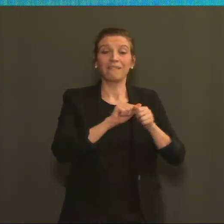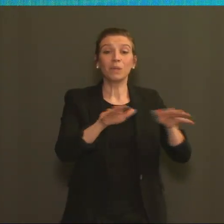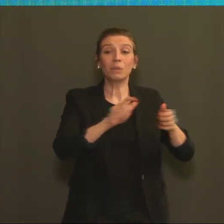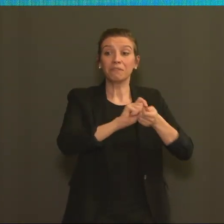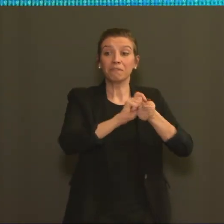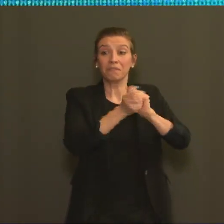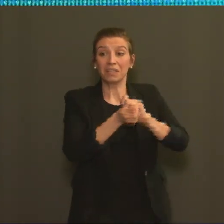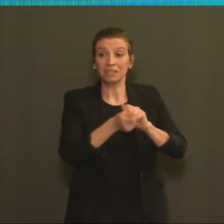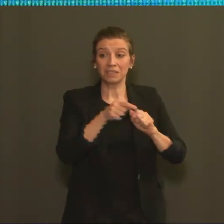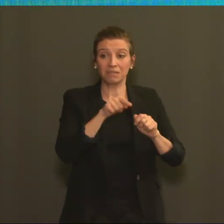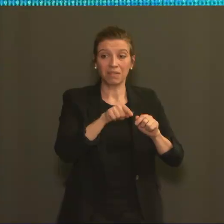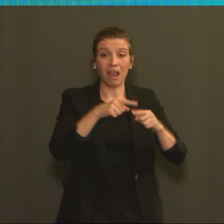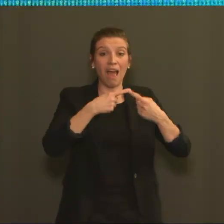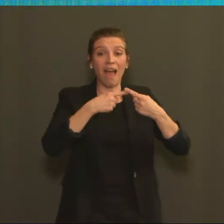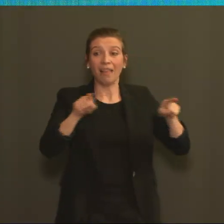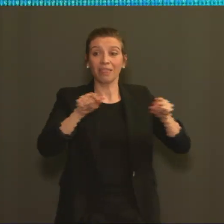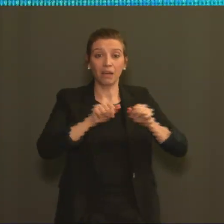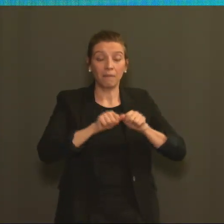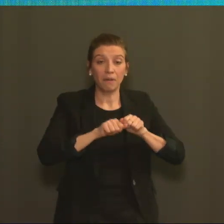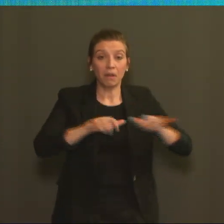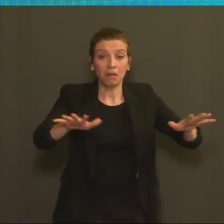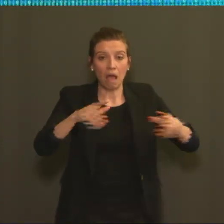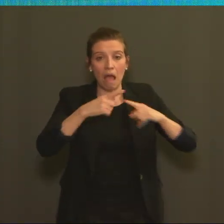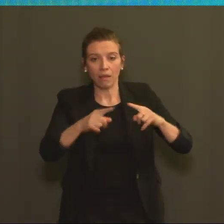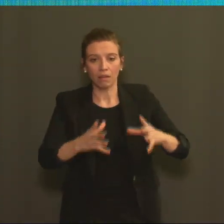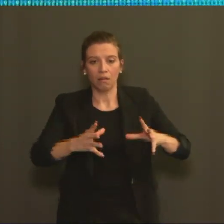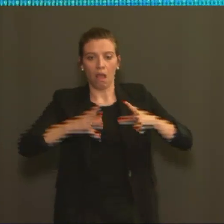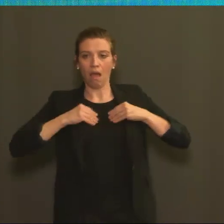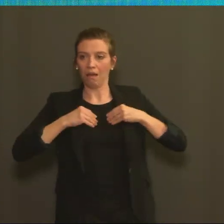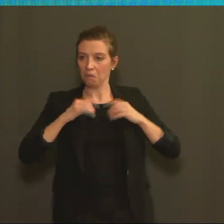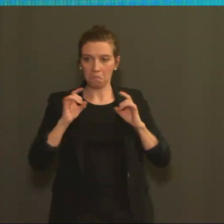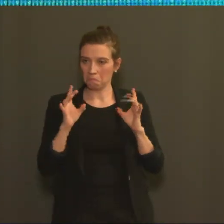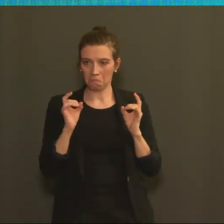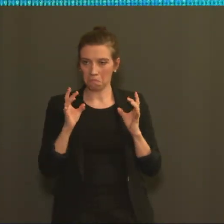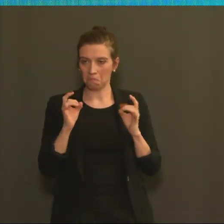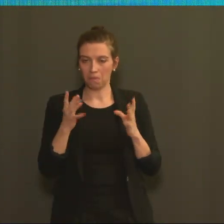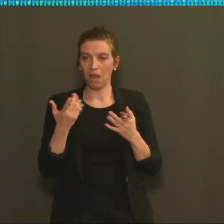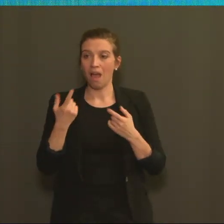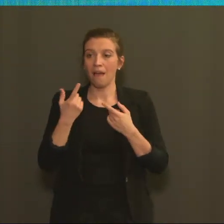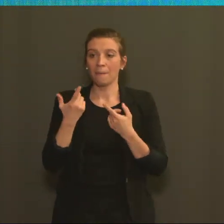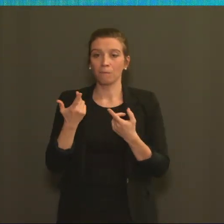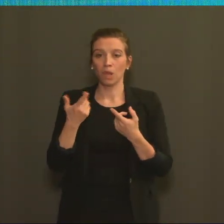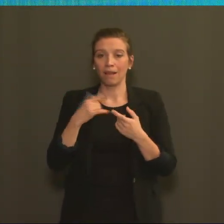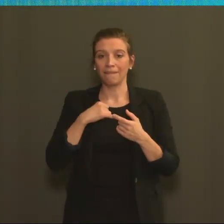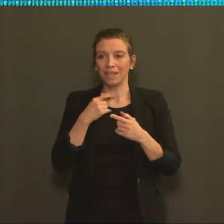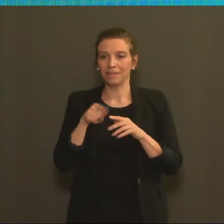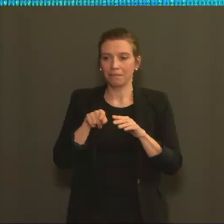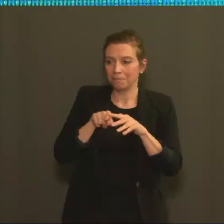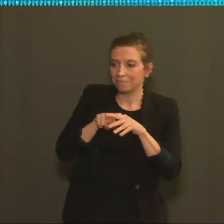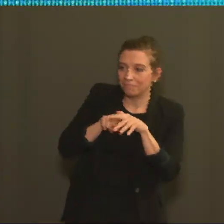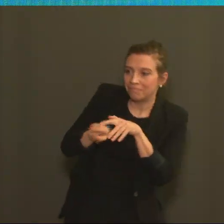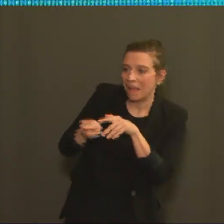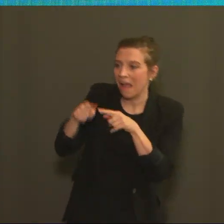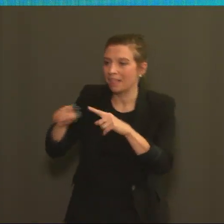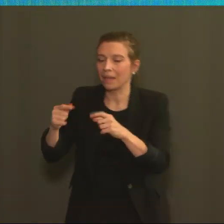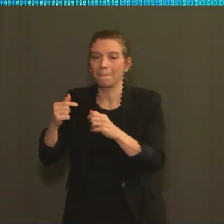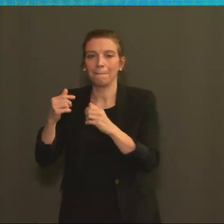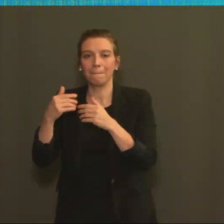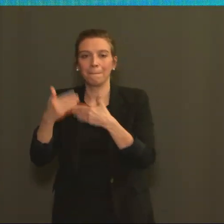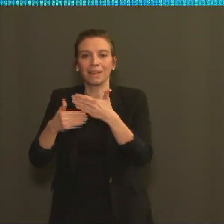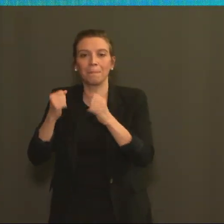manier zal de spreiden via een andere vorm of via een andere weg het is wel belangrijk dat we een masker dragen